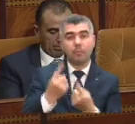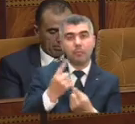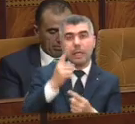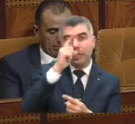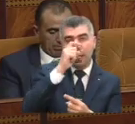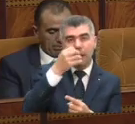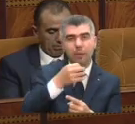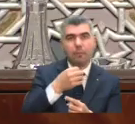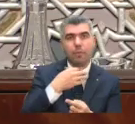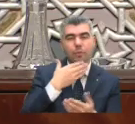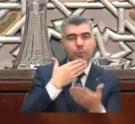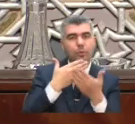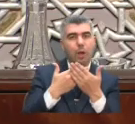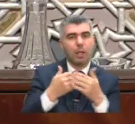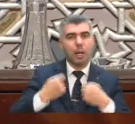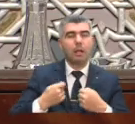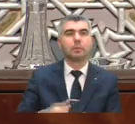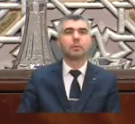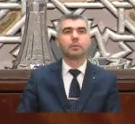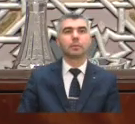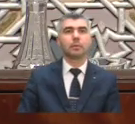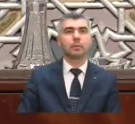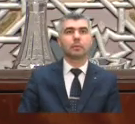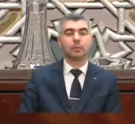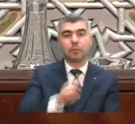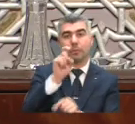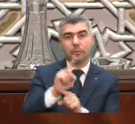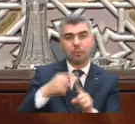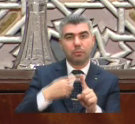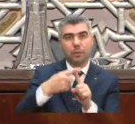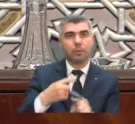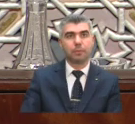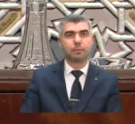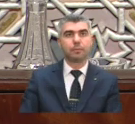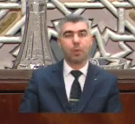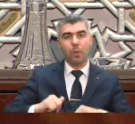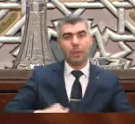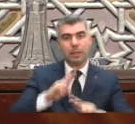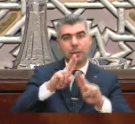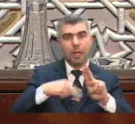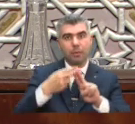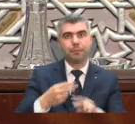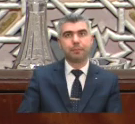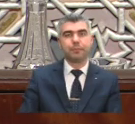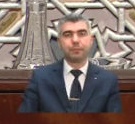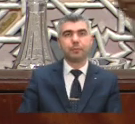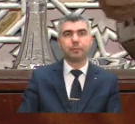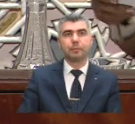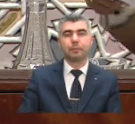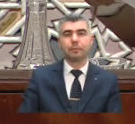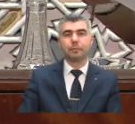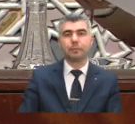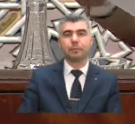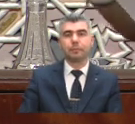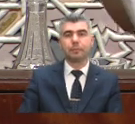بدون شك. شكرا شكرا السيد الرئيس. هل هناك تعقيب اضافي؟ تفضلوا السيد الوزير فيما تبقى من الوقت.